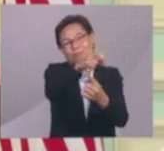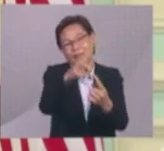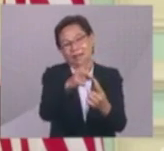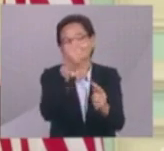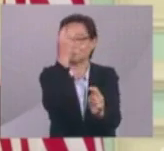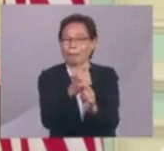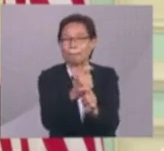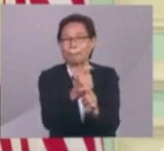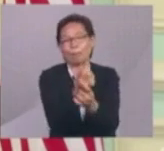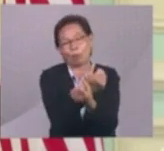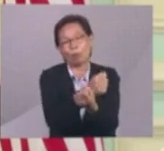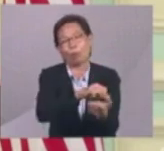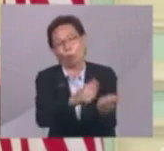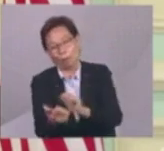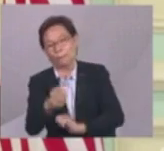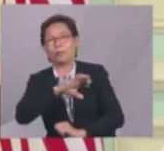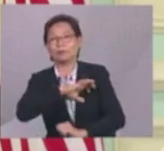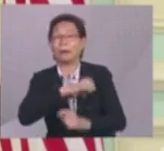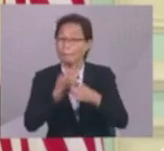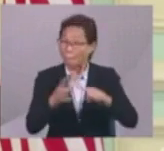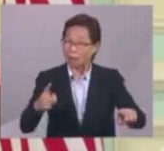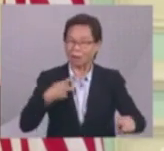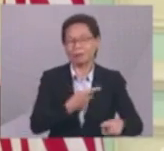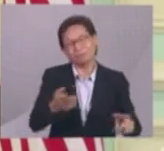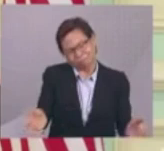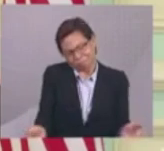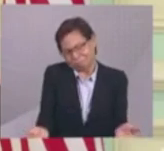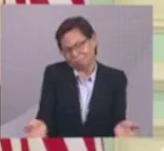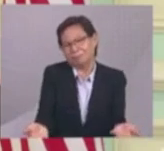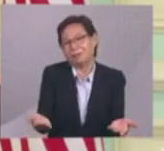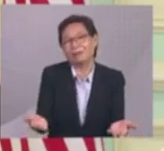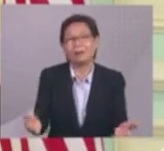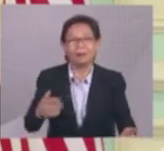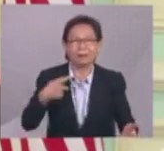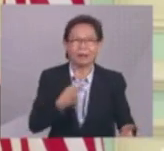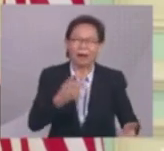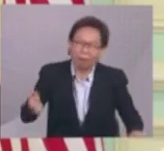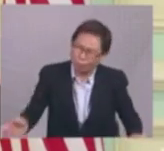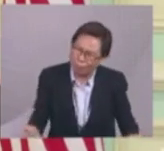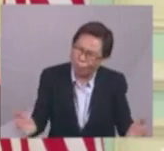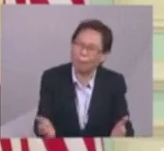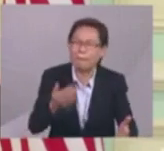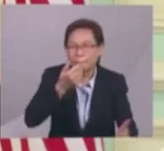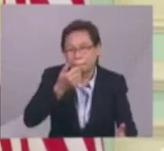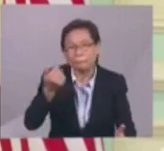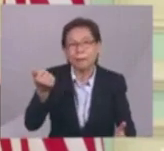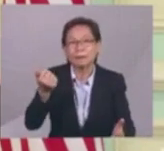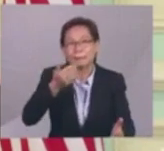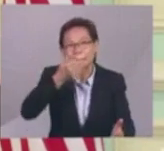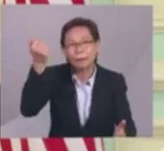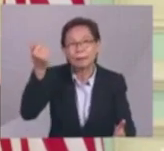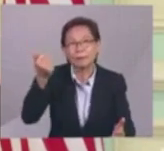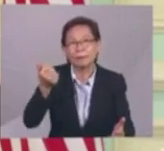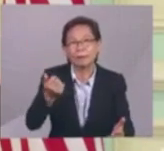telah pun disediakan oleh polis. Tetapi kita menggalakkan supaya kalau boleh balik dan